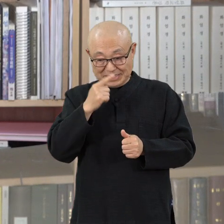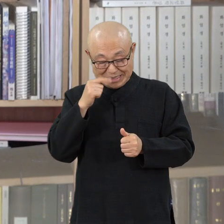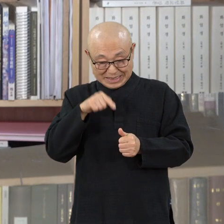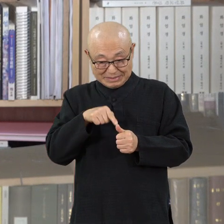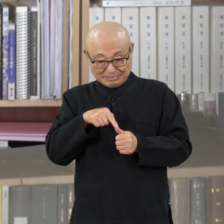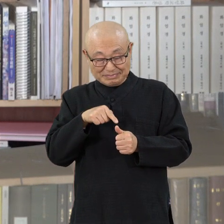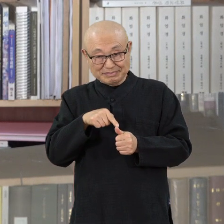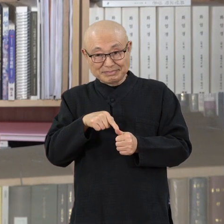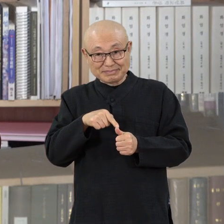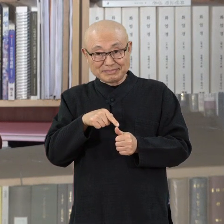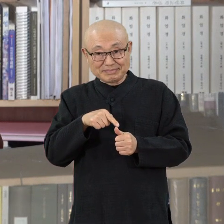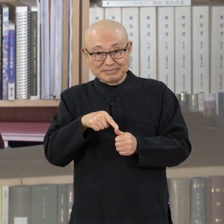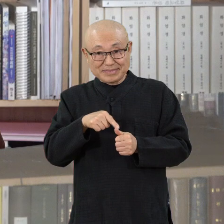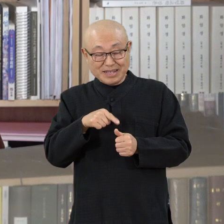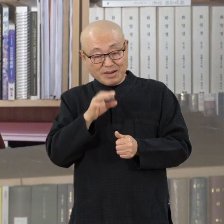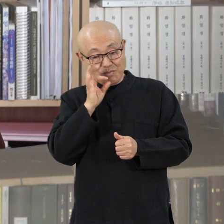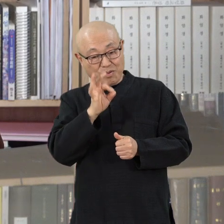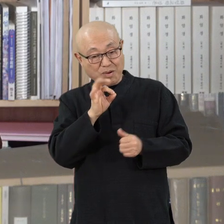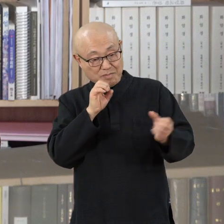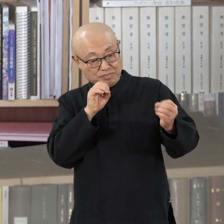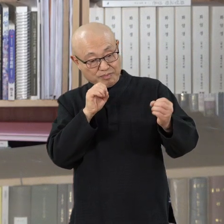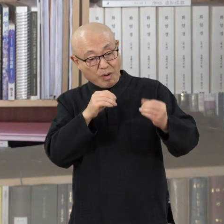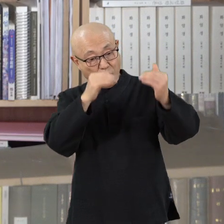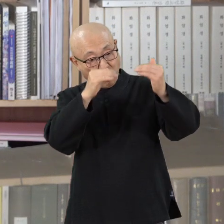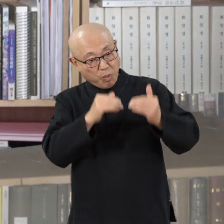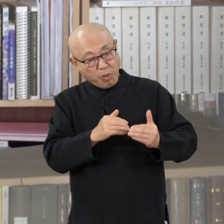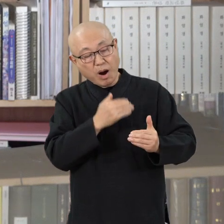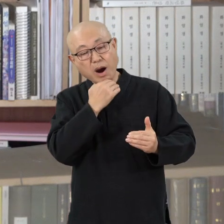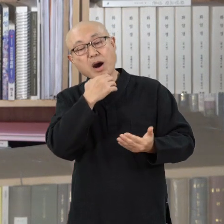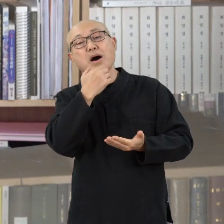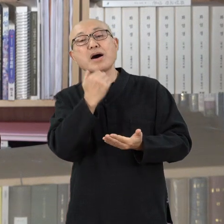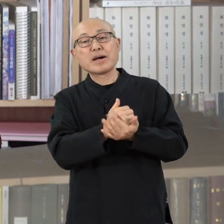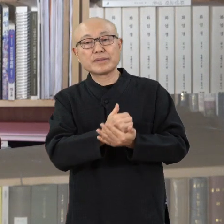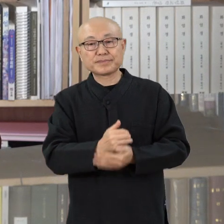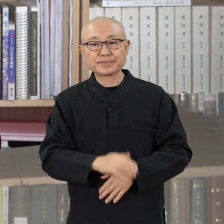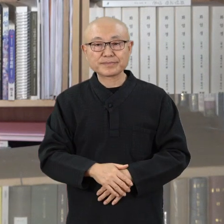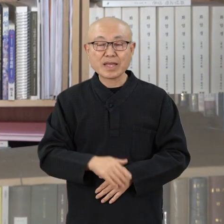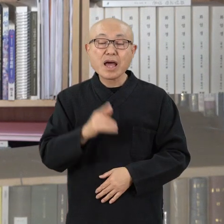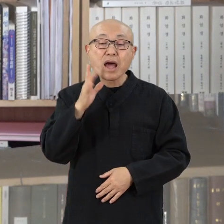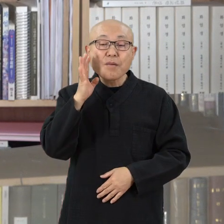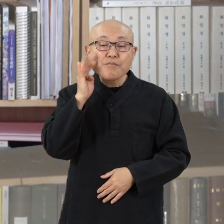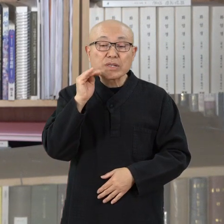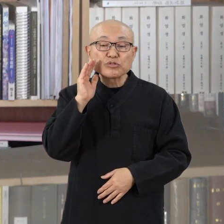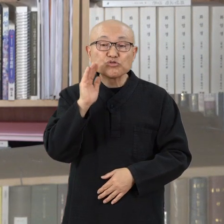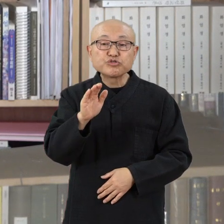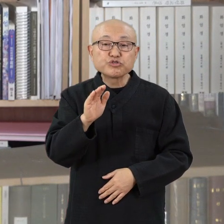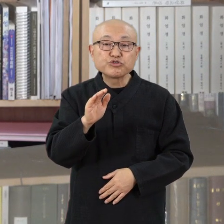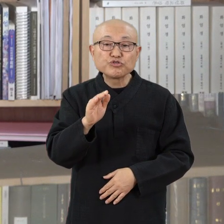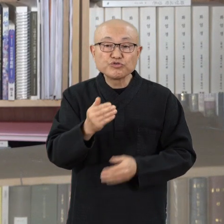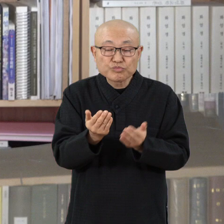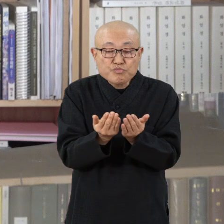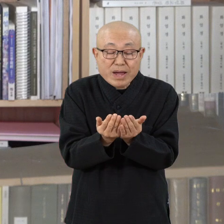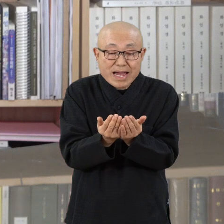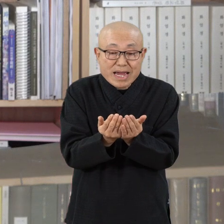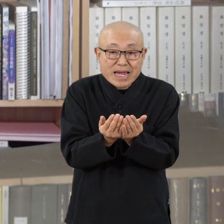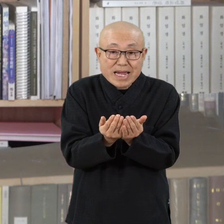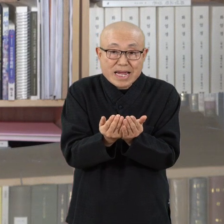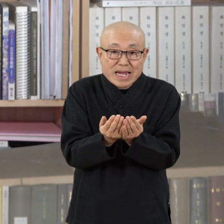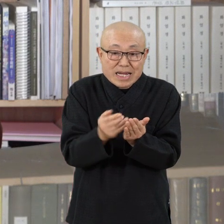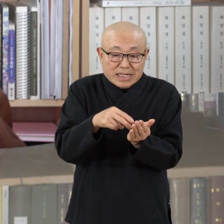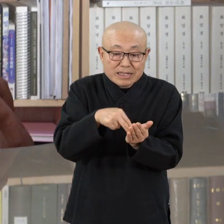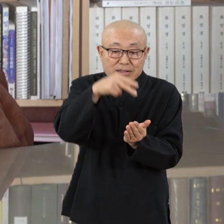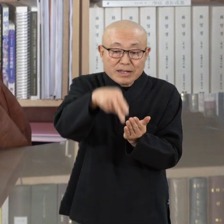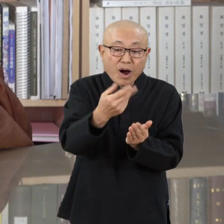뭐 대단한 그런 선사이시죠. 그래서 며칠 뒤에 이제 그